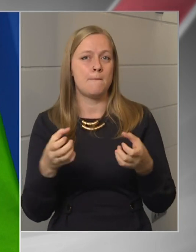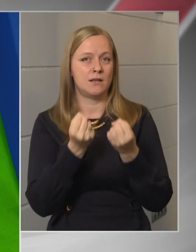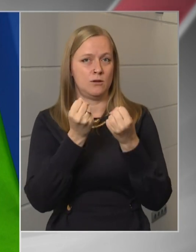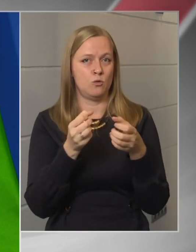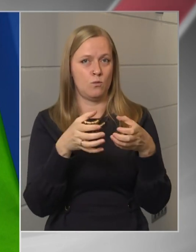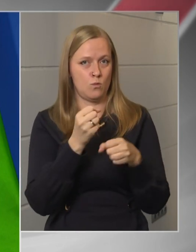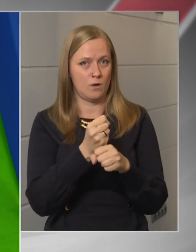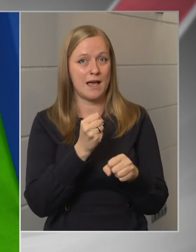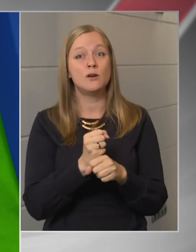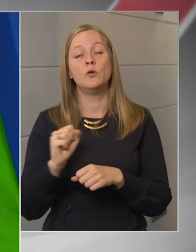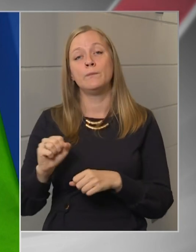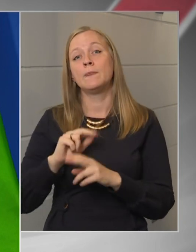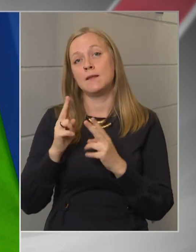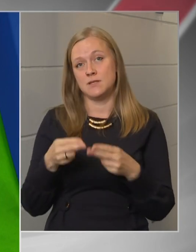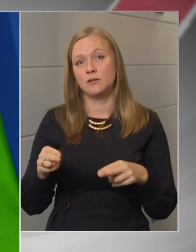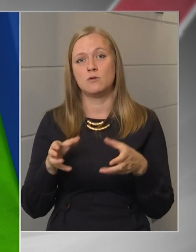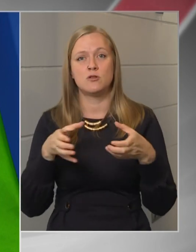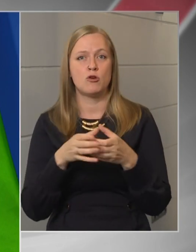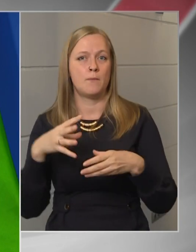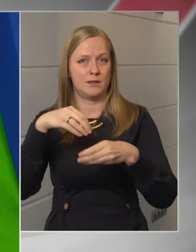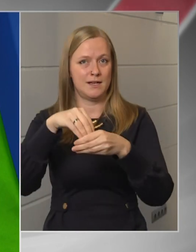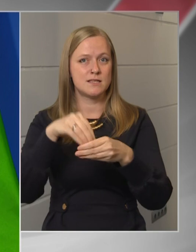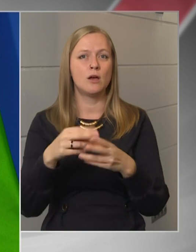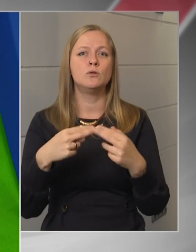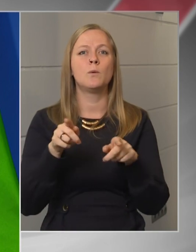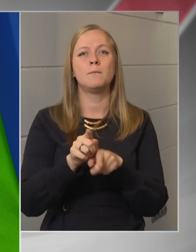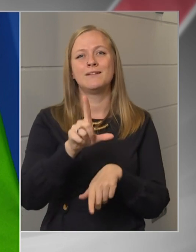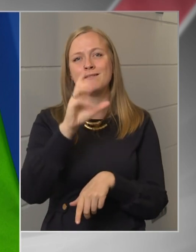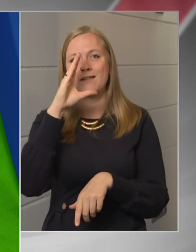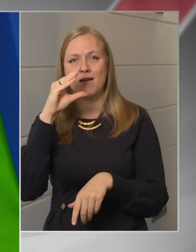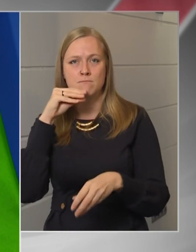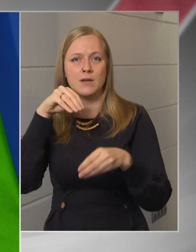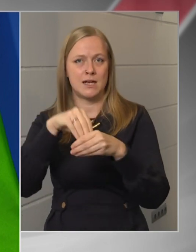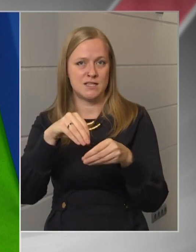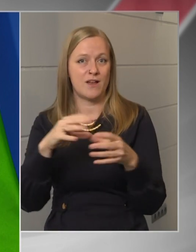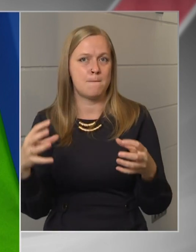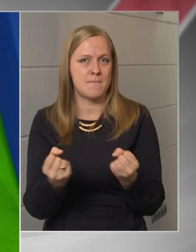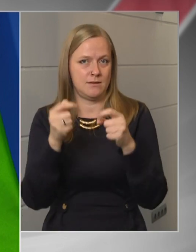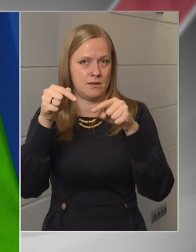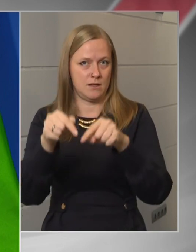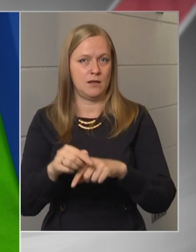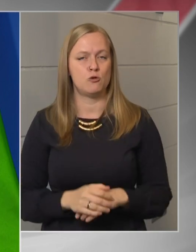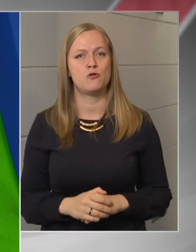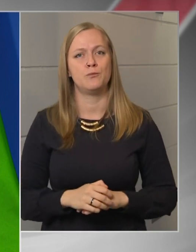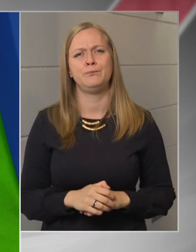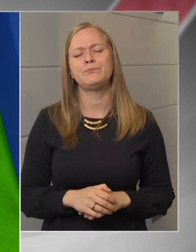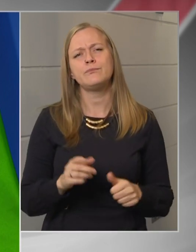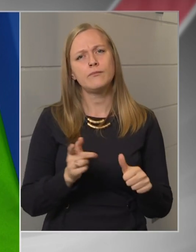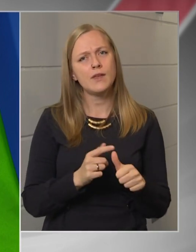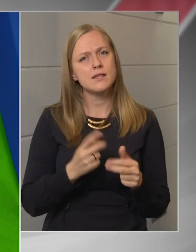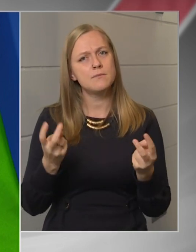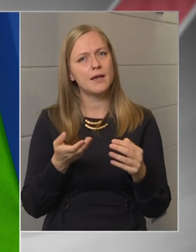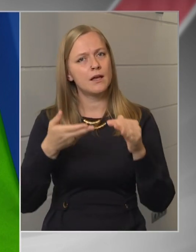csapatnak a részei voltak, közel 200 ember és több ország vett ebben a mentésben részt. Egyrészt amikor